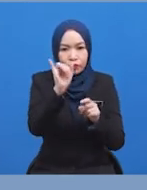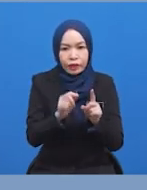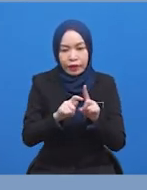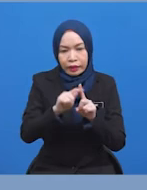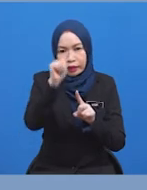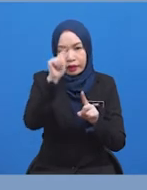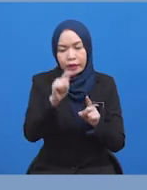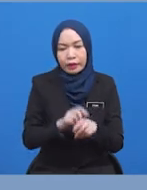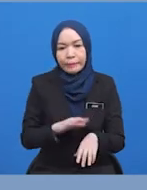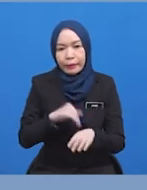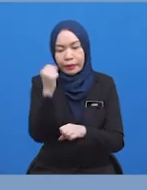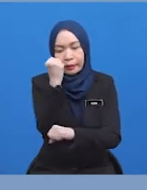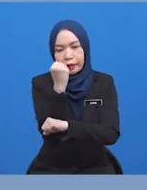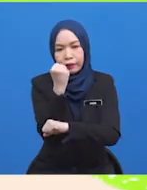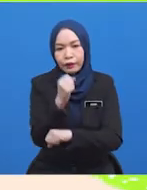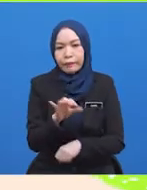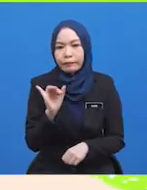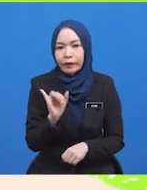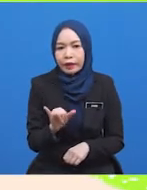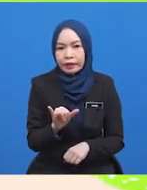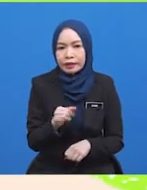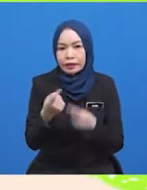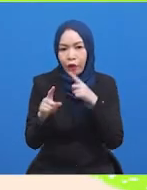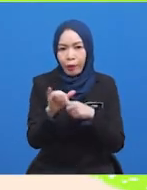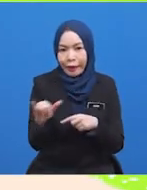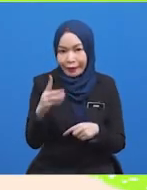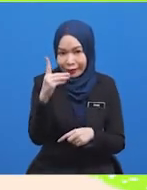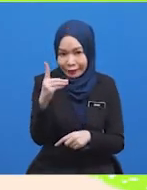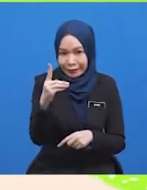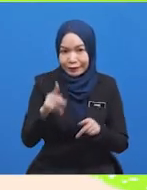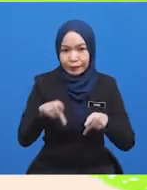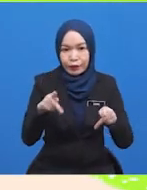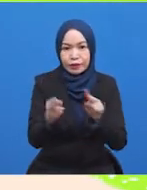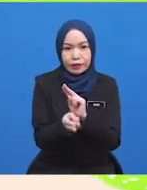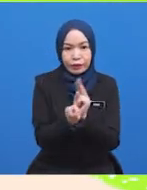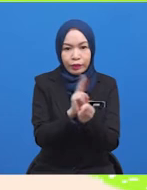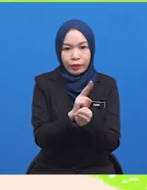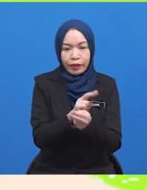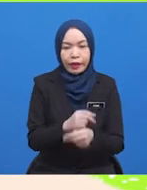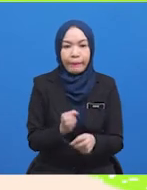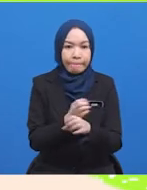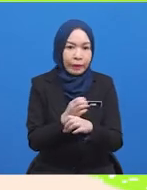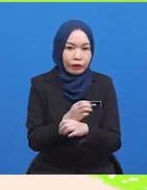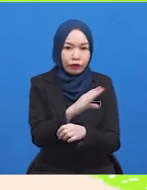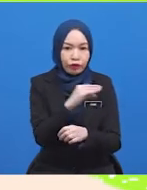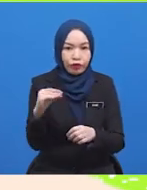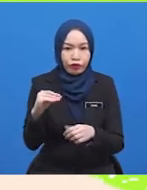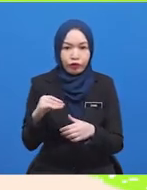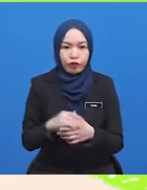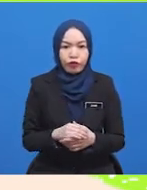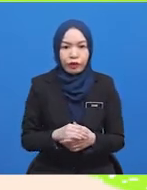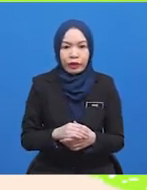Ya, murid-murid. Jawapannya ialah D. Proses perubahan bentuk dan kandungan